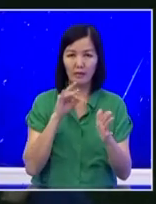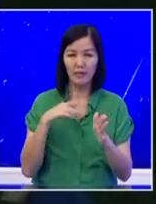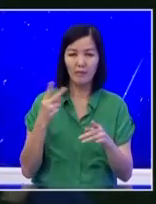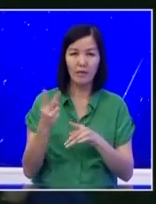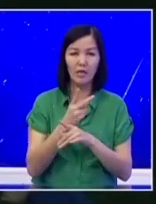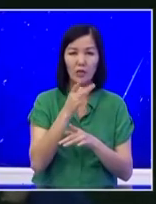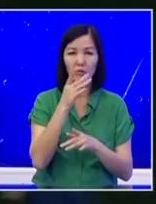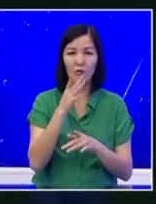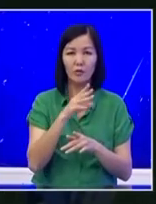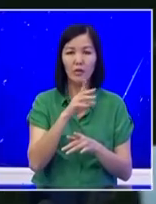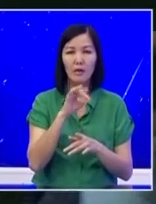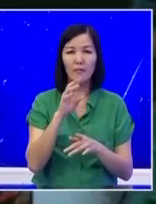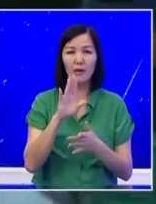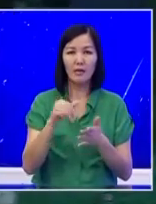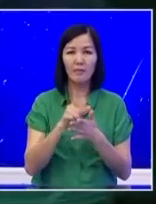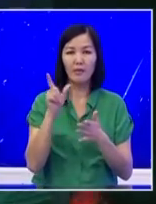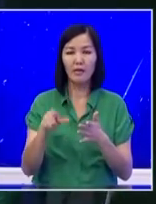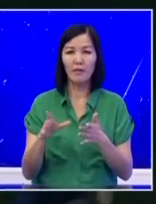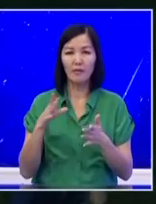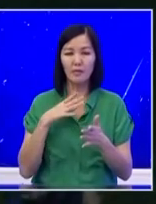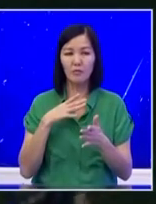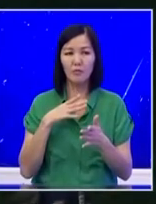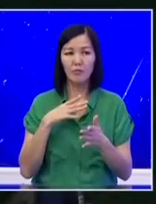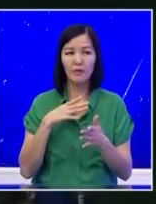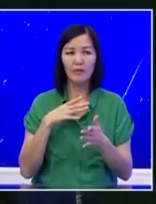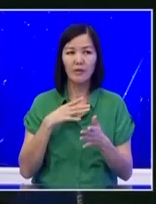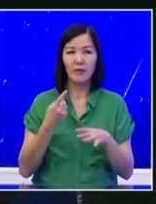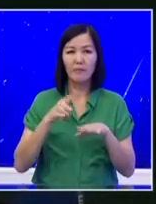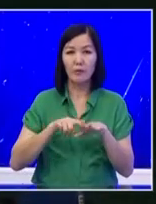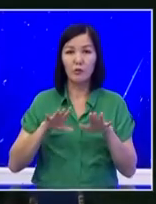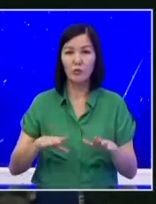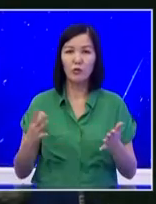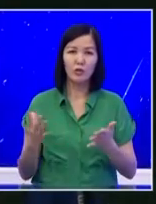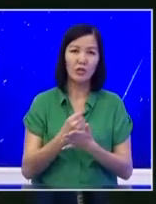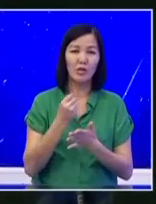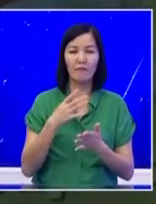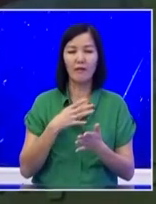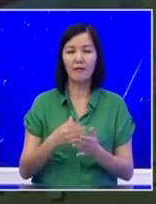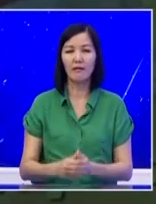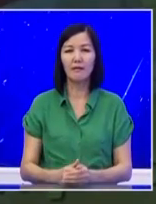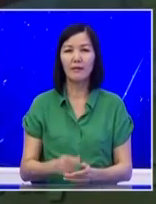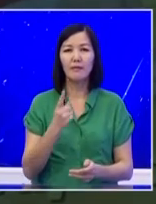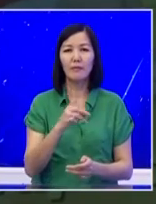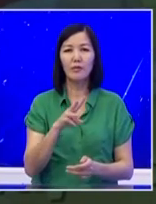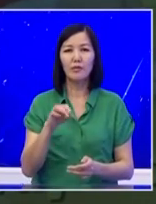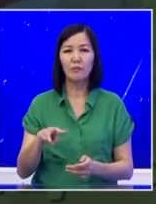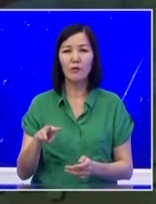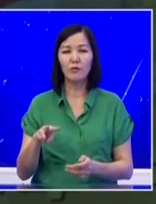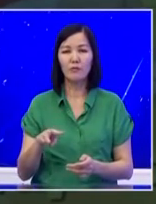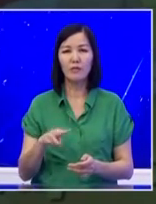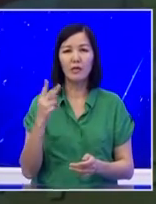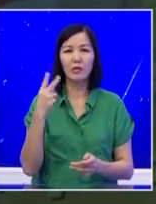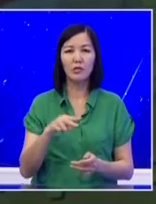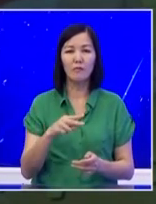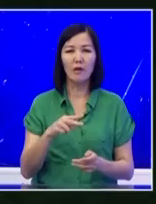маусымда Бақ Юнайтедтің капитан командасы болып отырып, бірінші орынды жеңіп алып отырмыз. Бірінші маусымда 20-дан астам